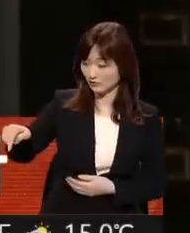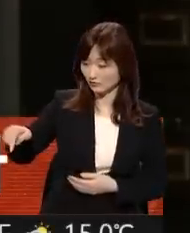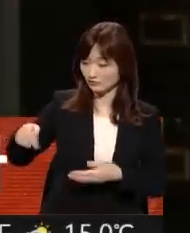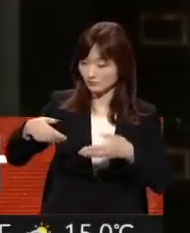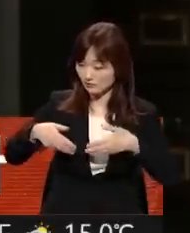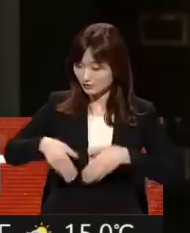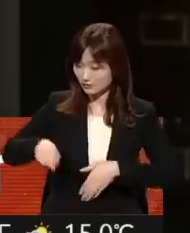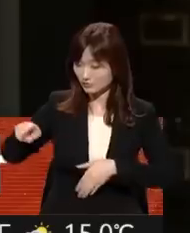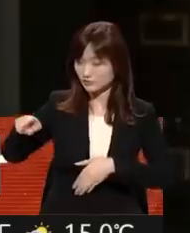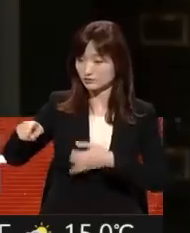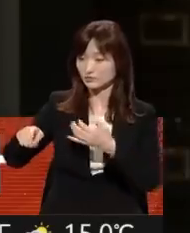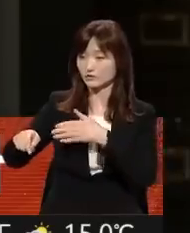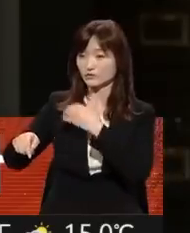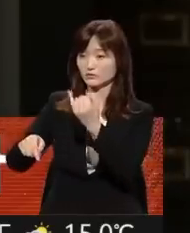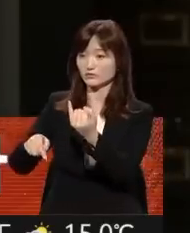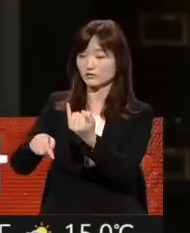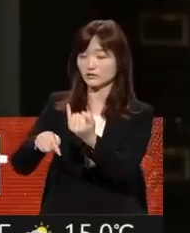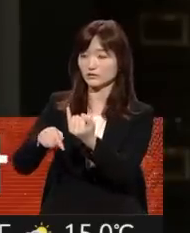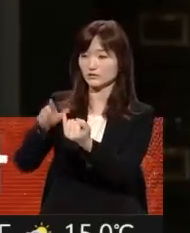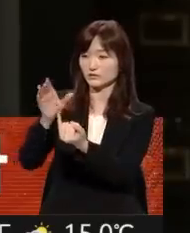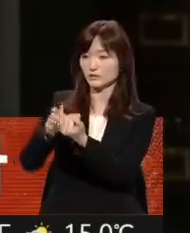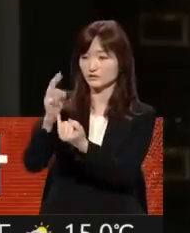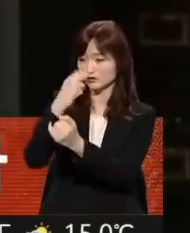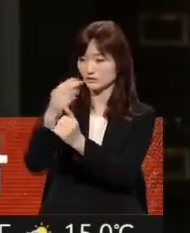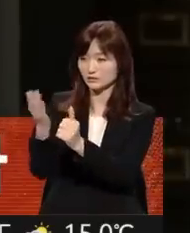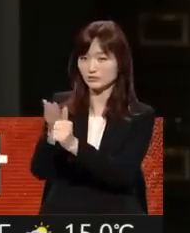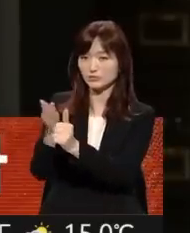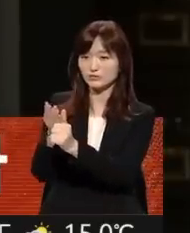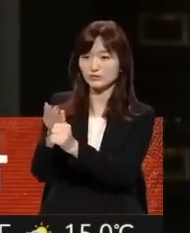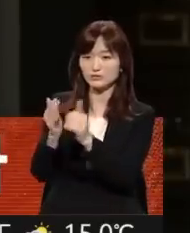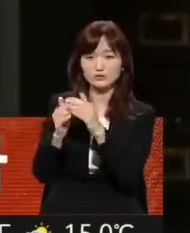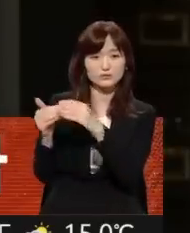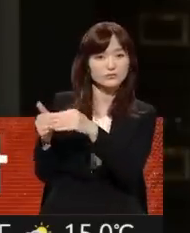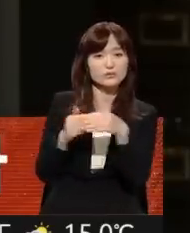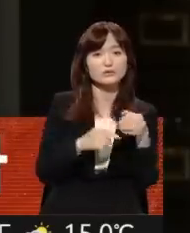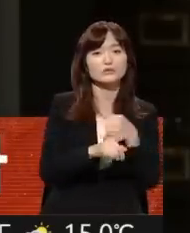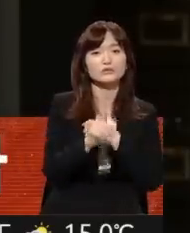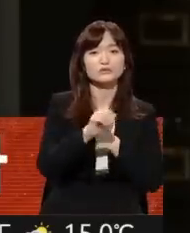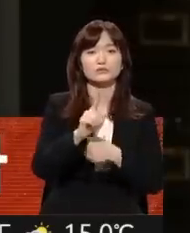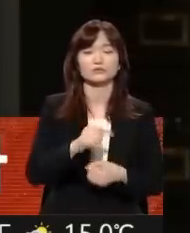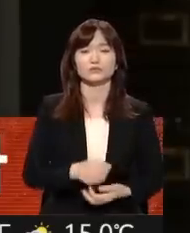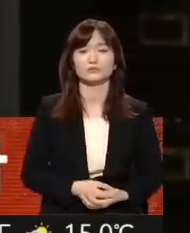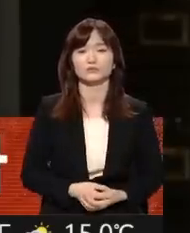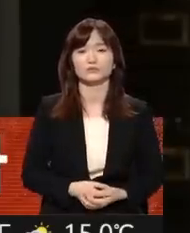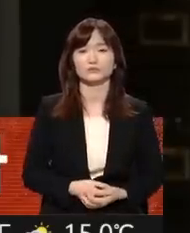해야지 그걸 왜 집으로 데려왔을까라는 생각이 들었는데 자